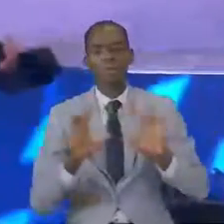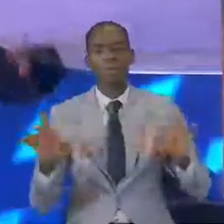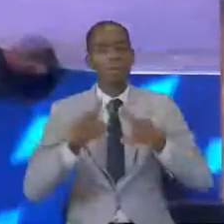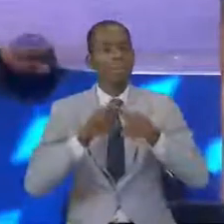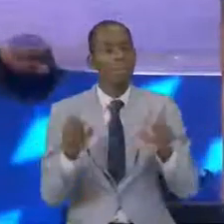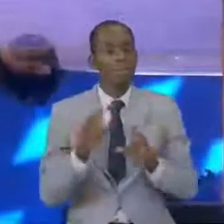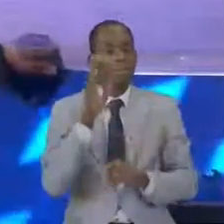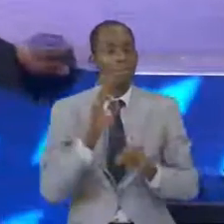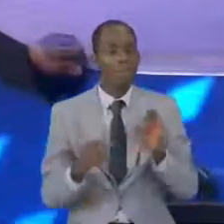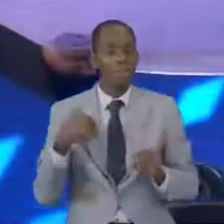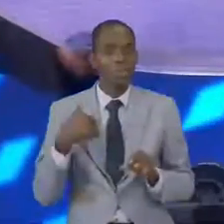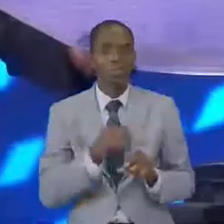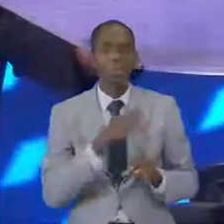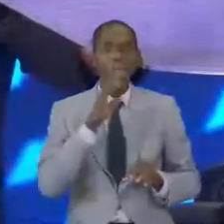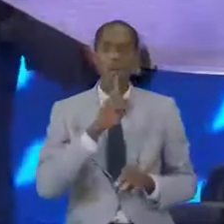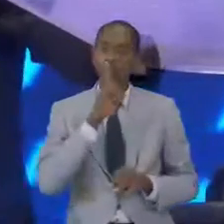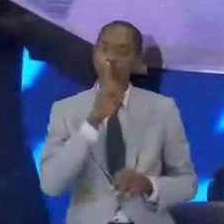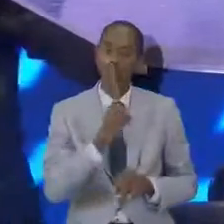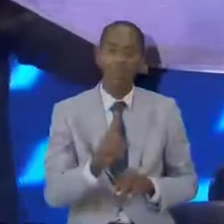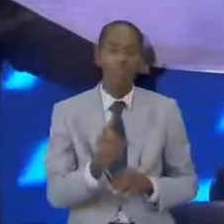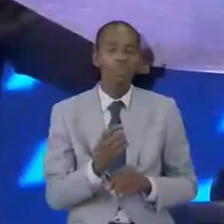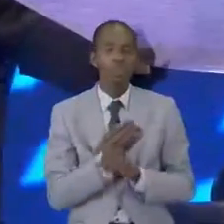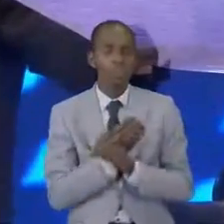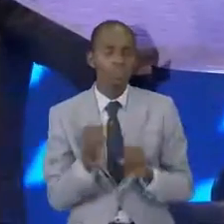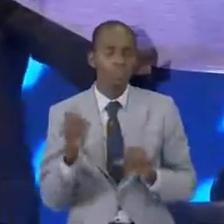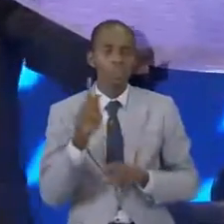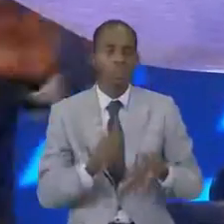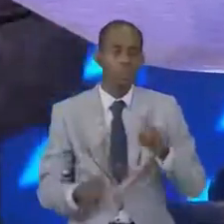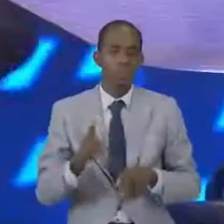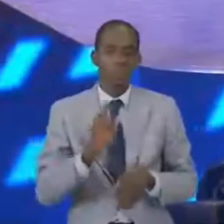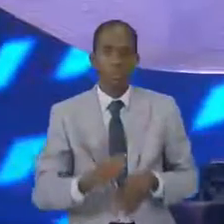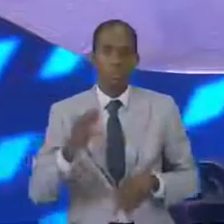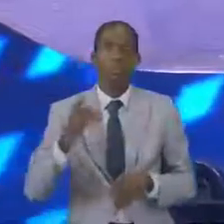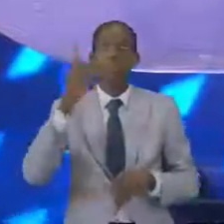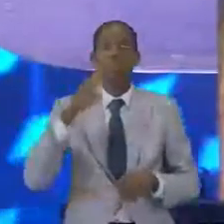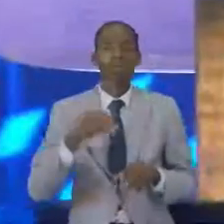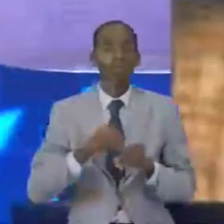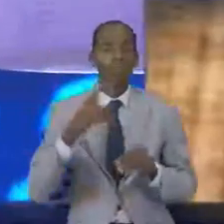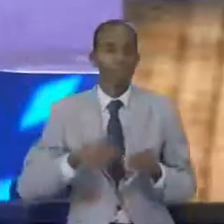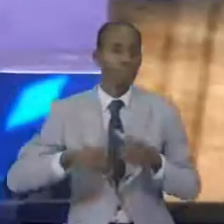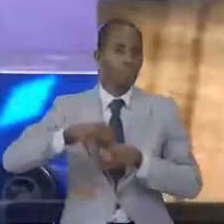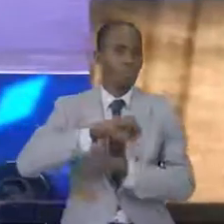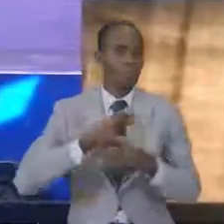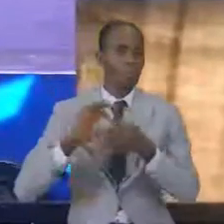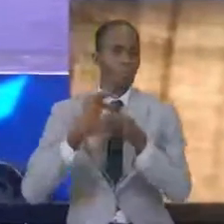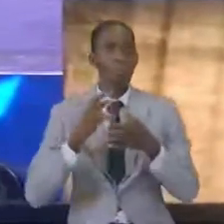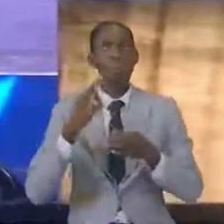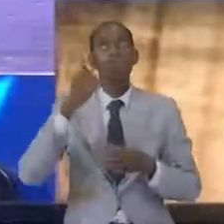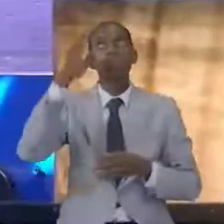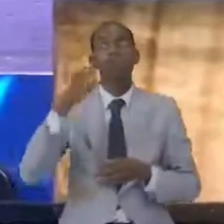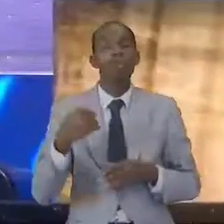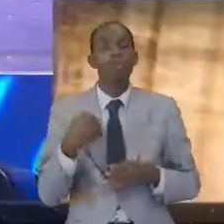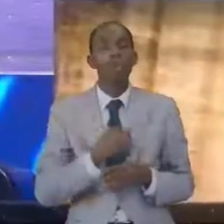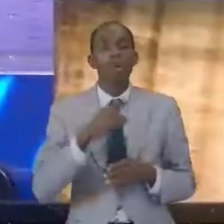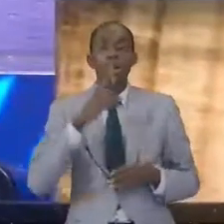faisons rien mais si nous sommes de rien les enfants de Dieu dans la communion des enfants de Dieu nous sommes donc